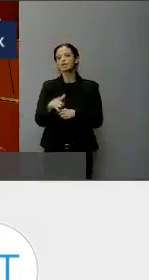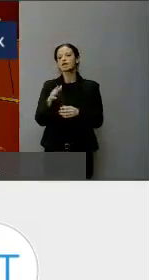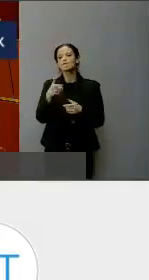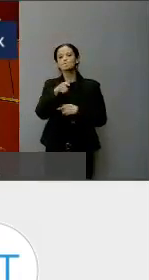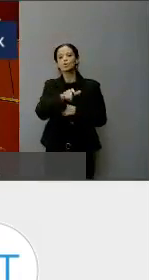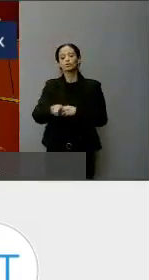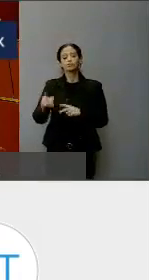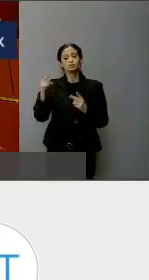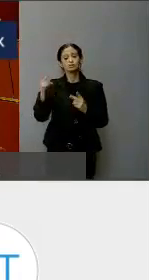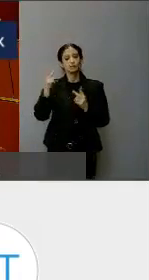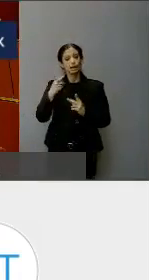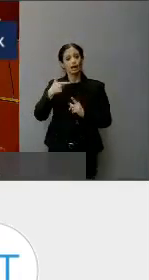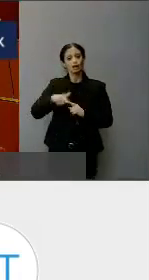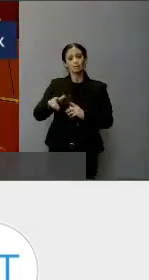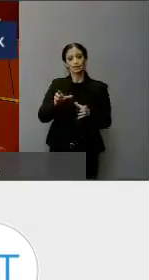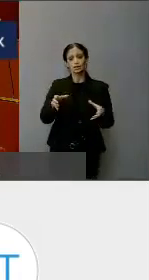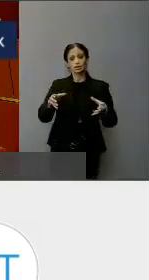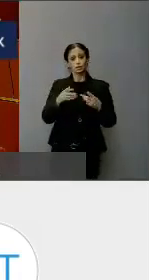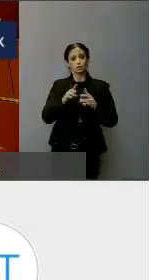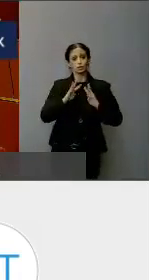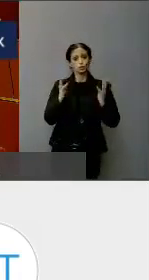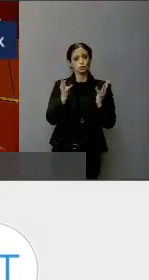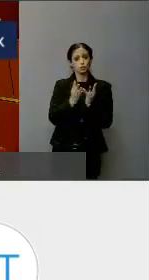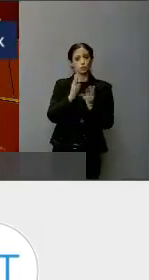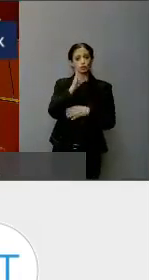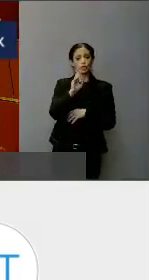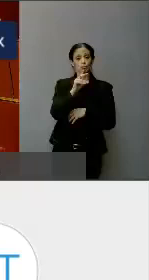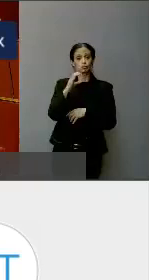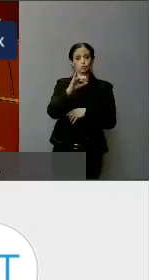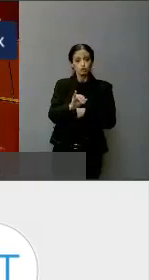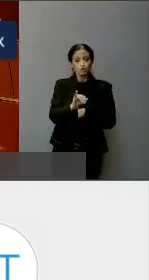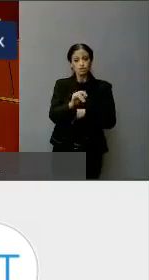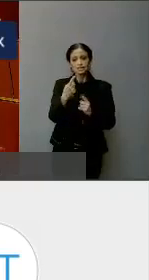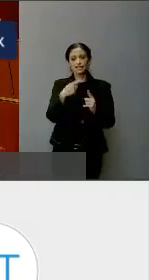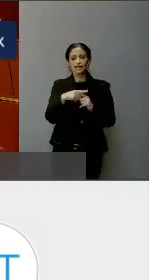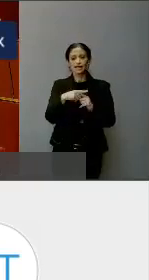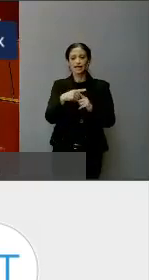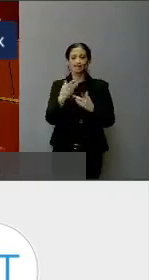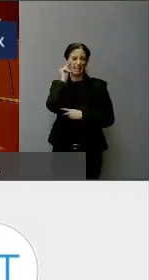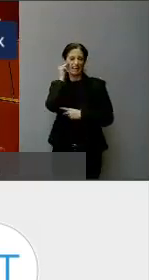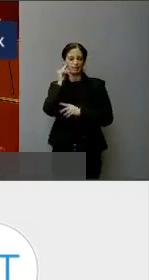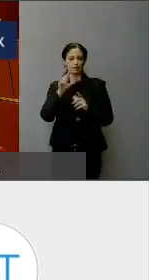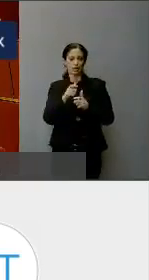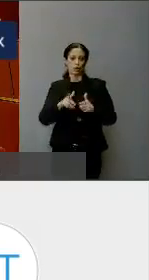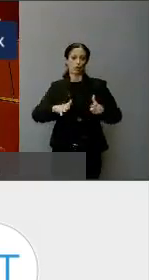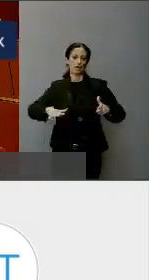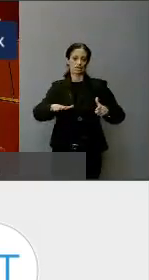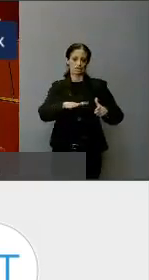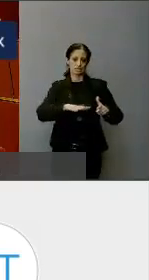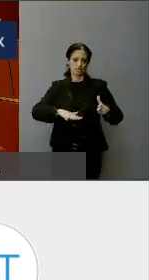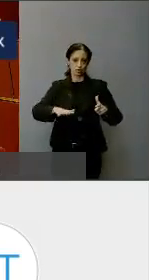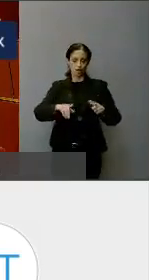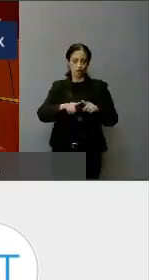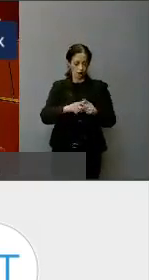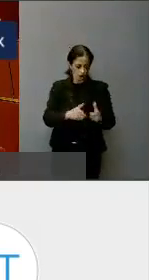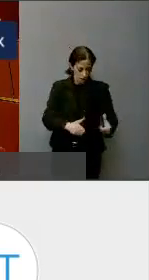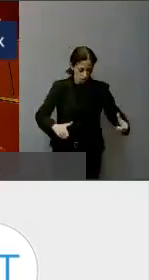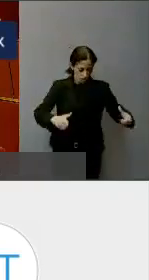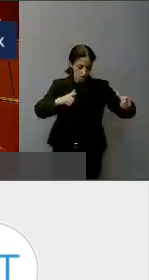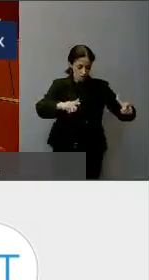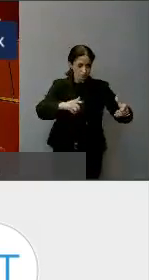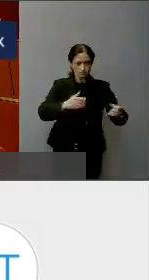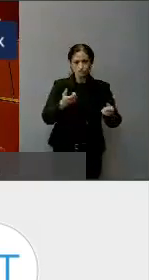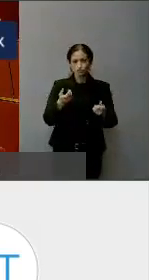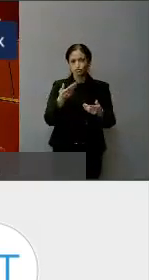muovono la giunta bucci a compiere un crimine un crimine urbanistico un crimine urbanisti una colata di cemento immonda